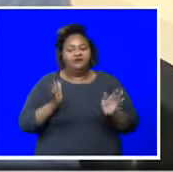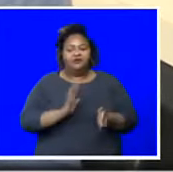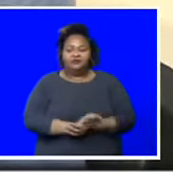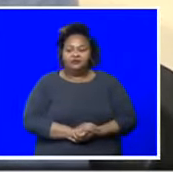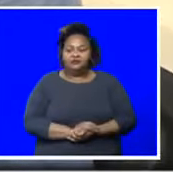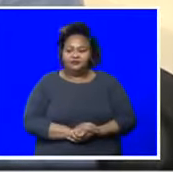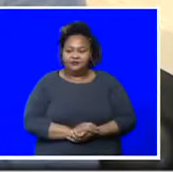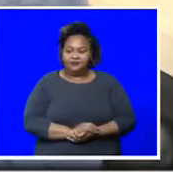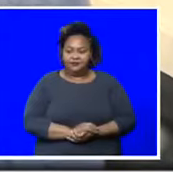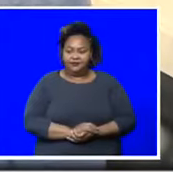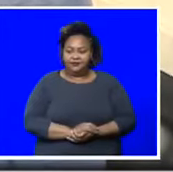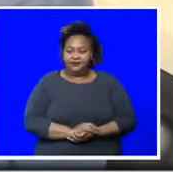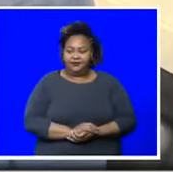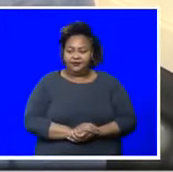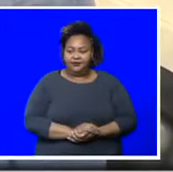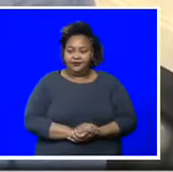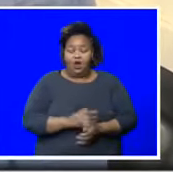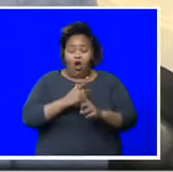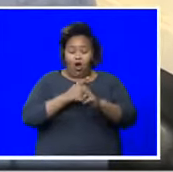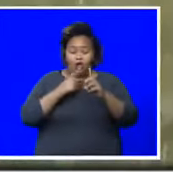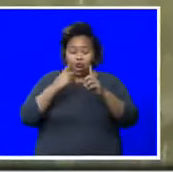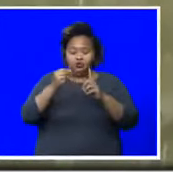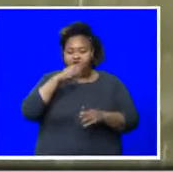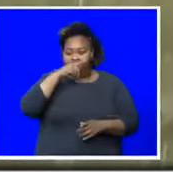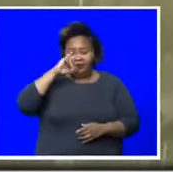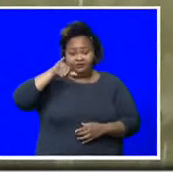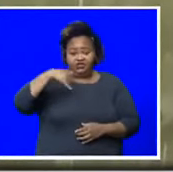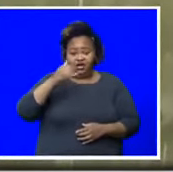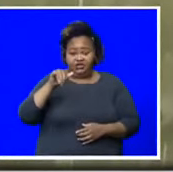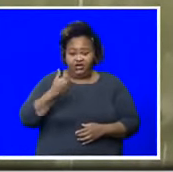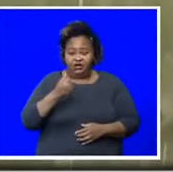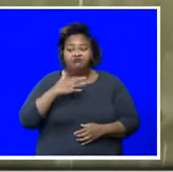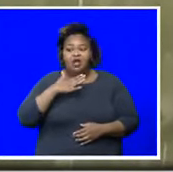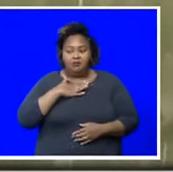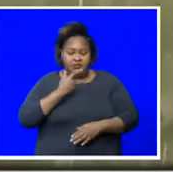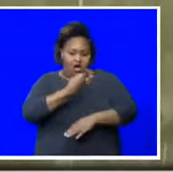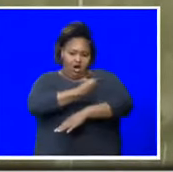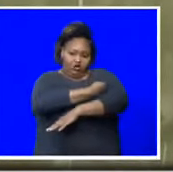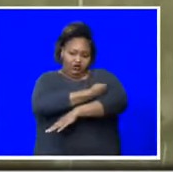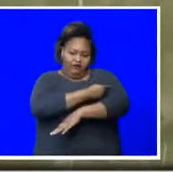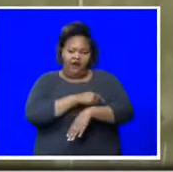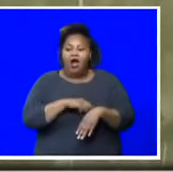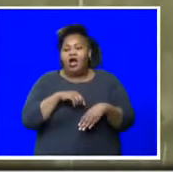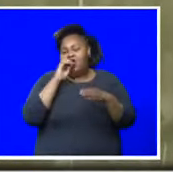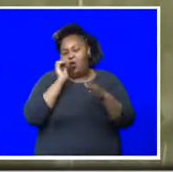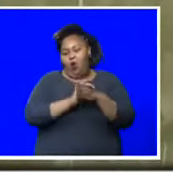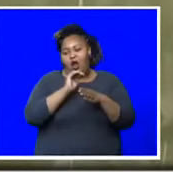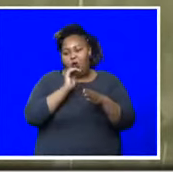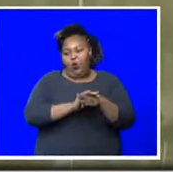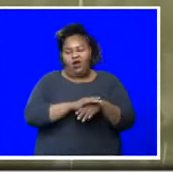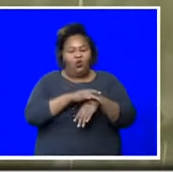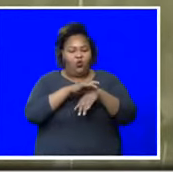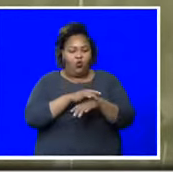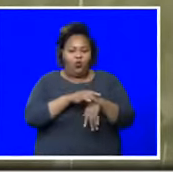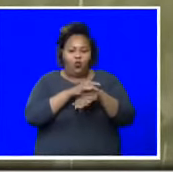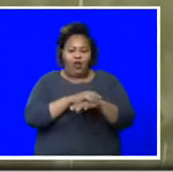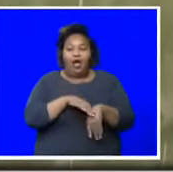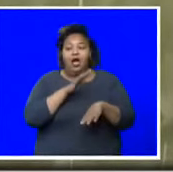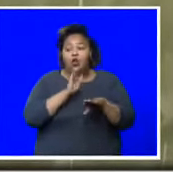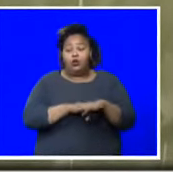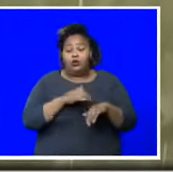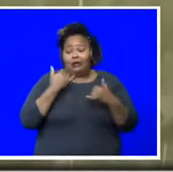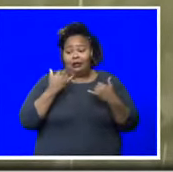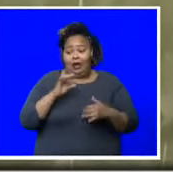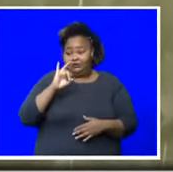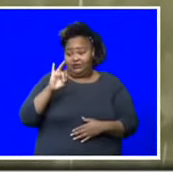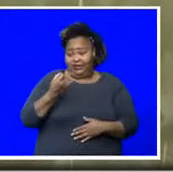dose ni Johnson ngayijova angizange ngidibane nalutho kungako ndo booster